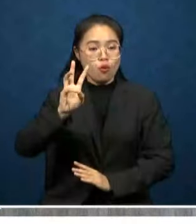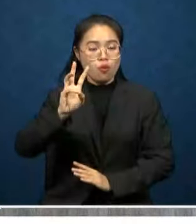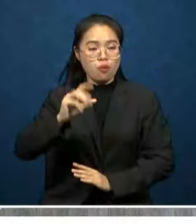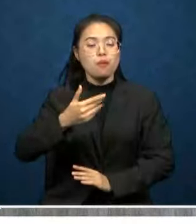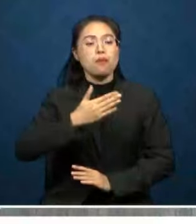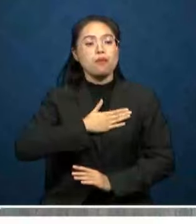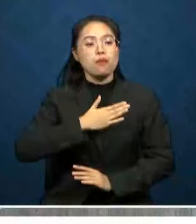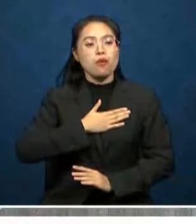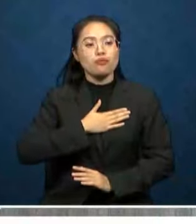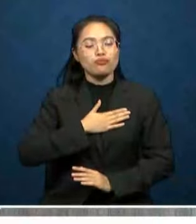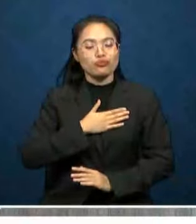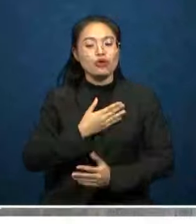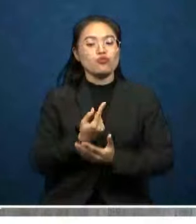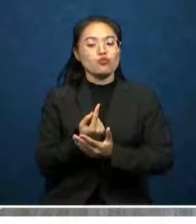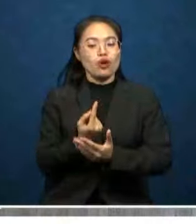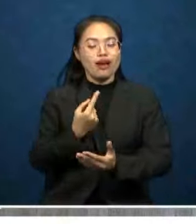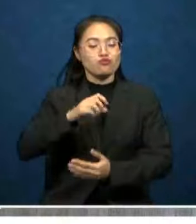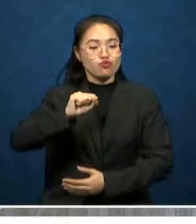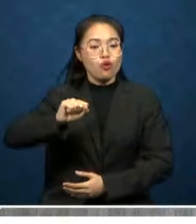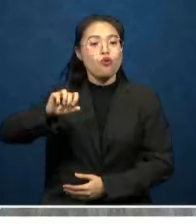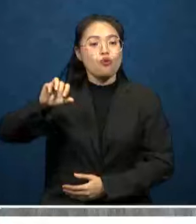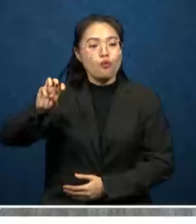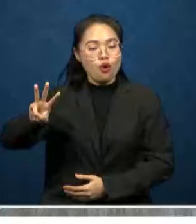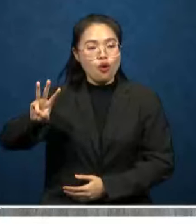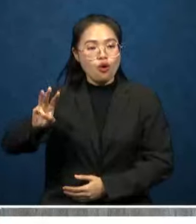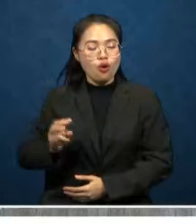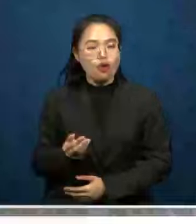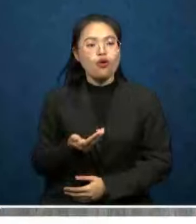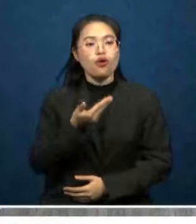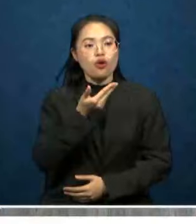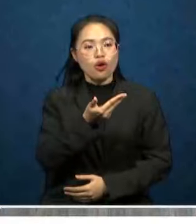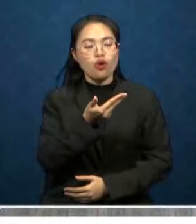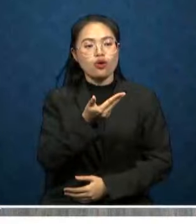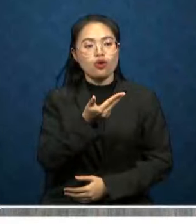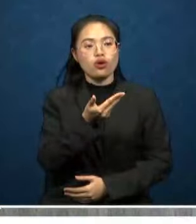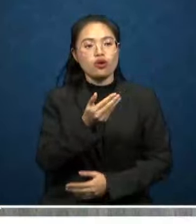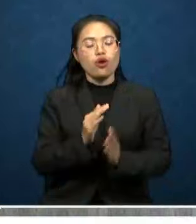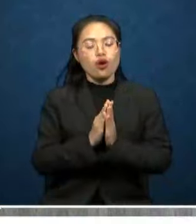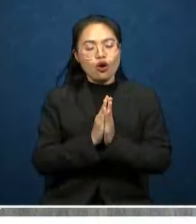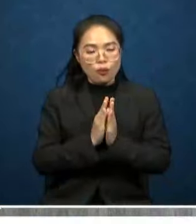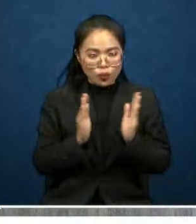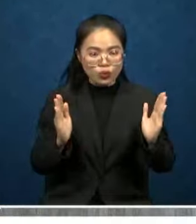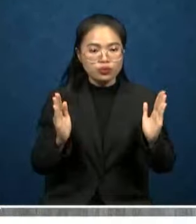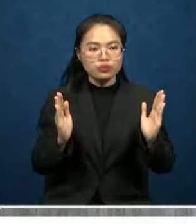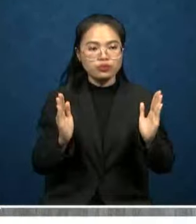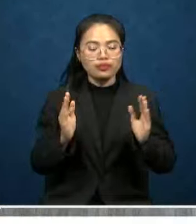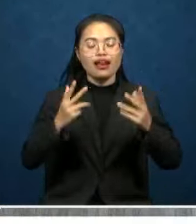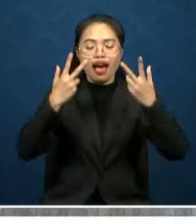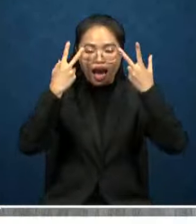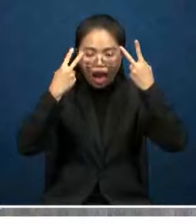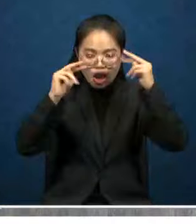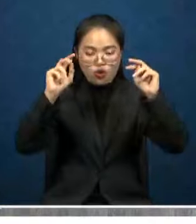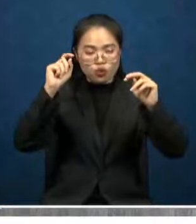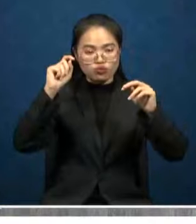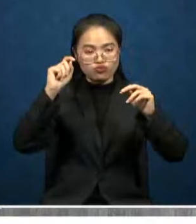ของสมาชิกวุฒิสภาขออนุญาตขอบพระคุณท่านนายก